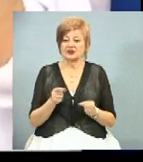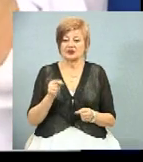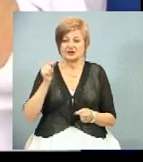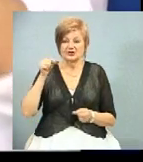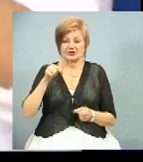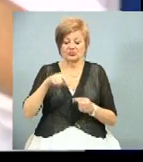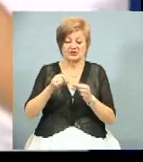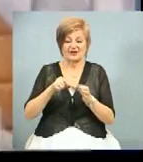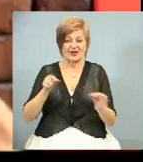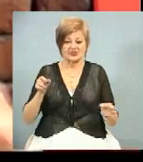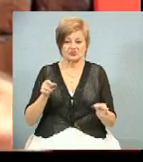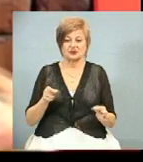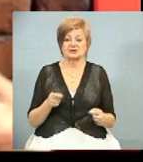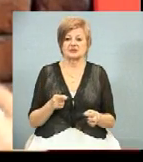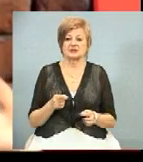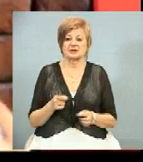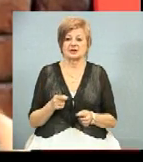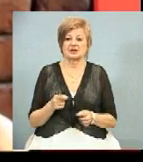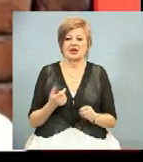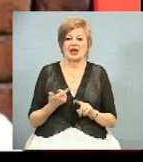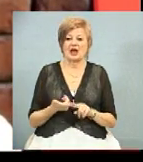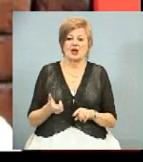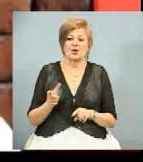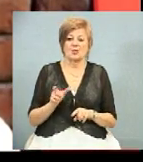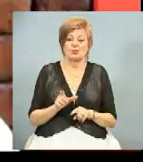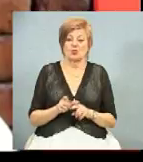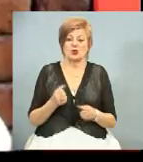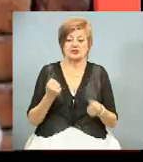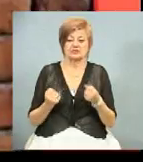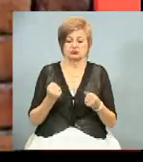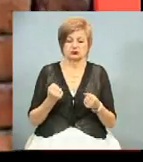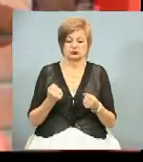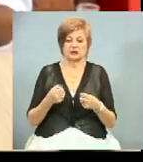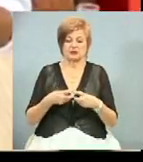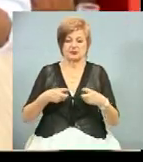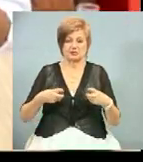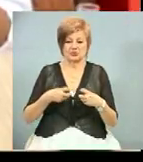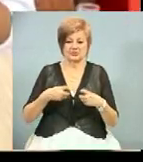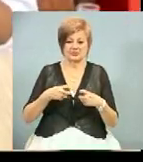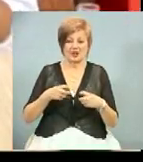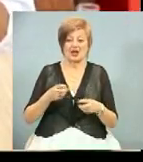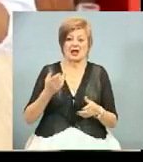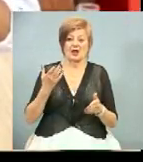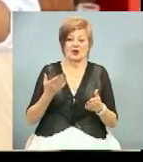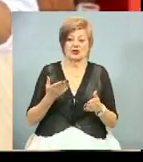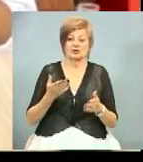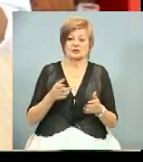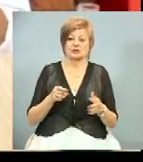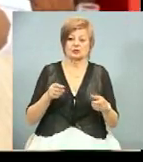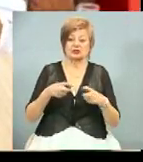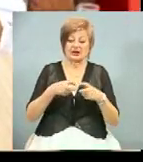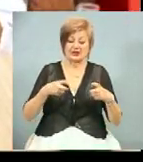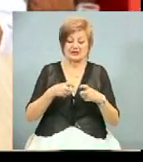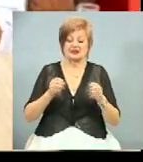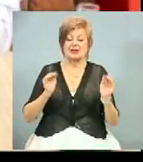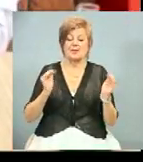ось тут, де вона зав'язується. І це найбільш міцні місця у кульці, тому що гума тут